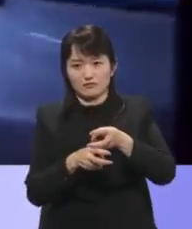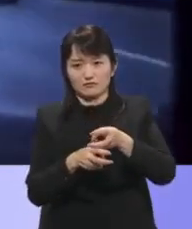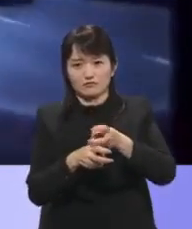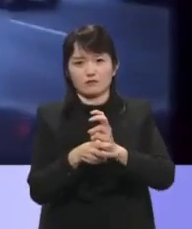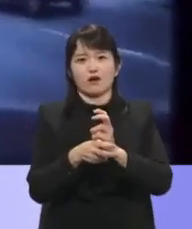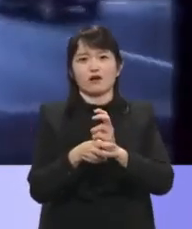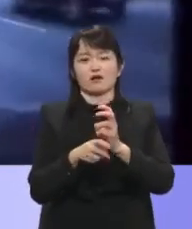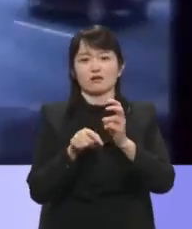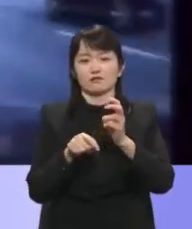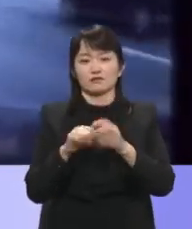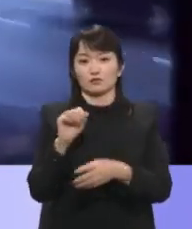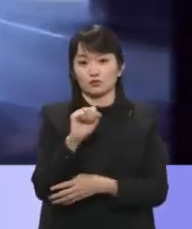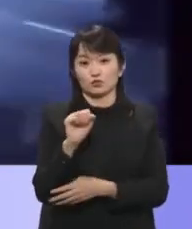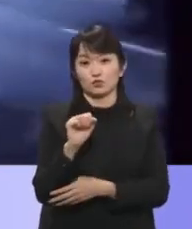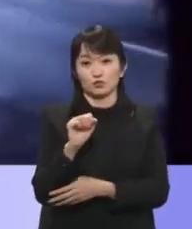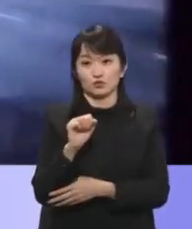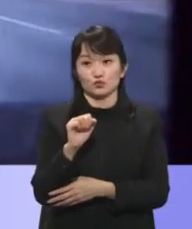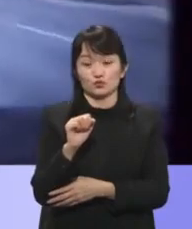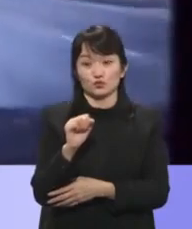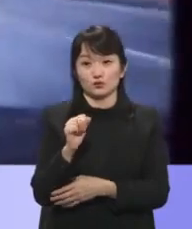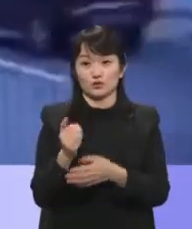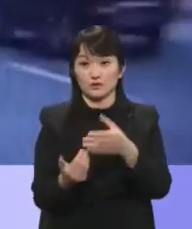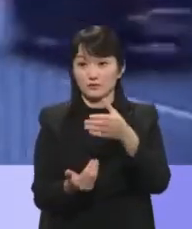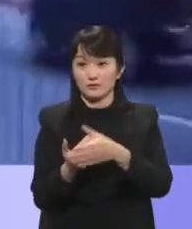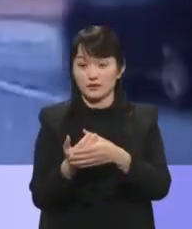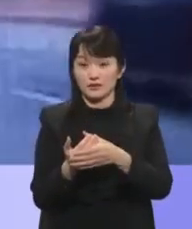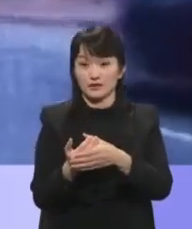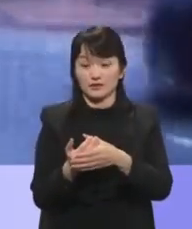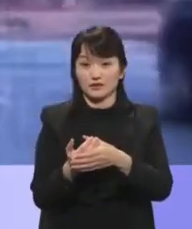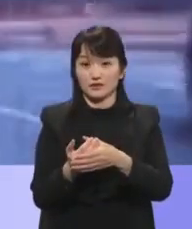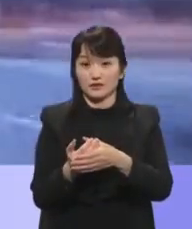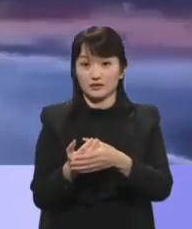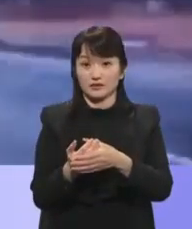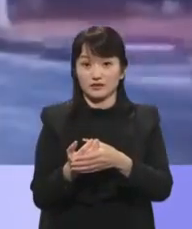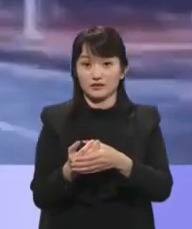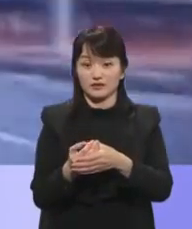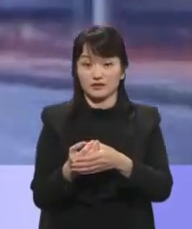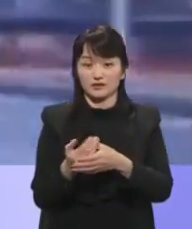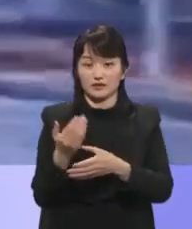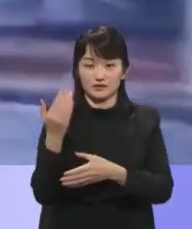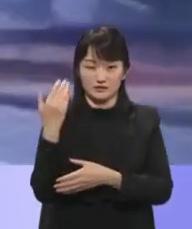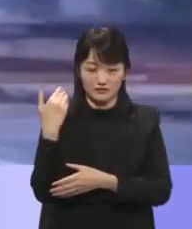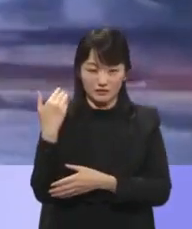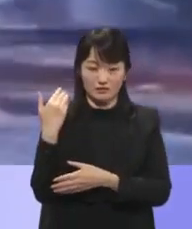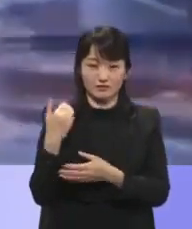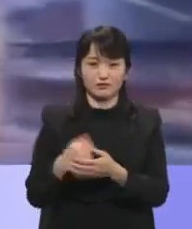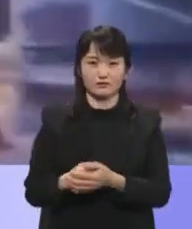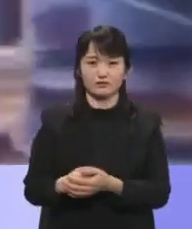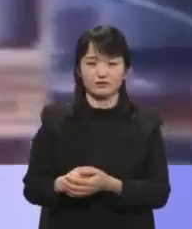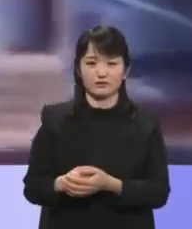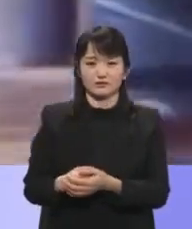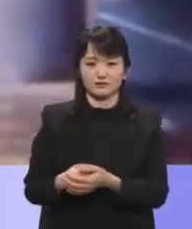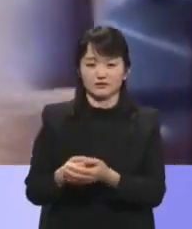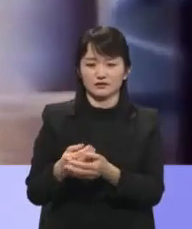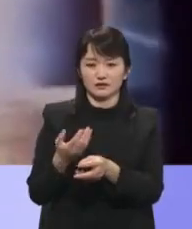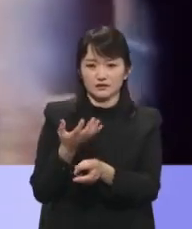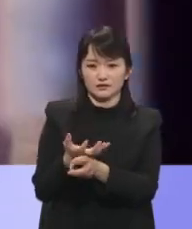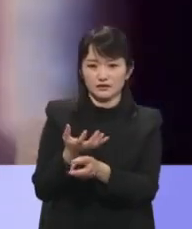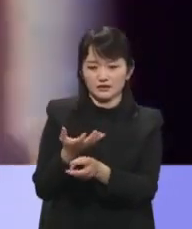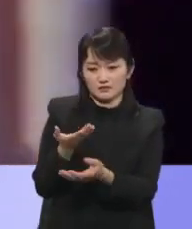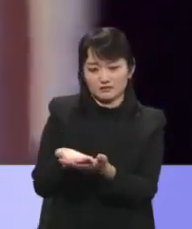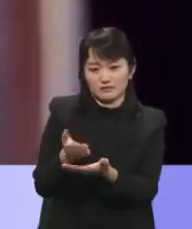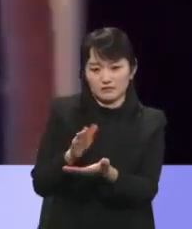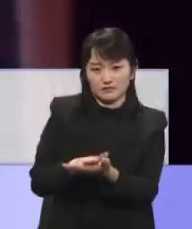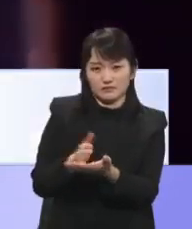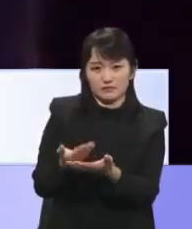일이 벌어졌 운전자가 사고발생 100m 전 지점에서 차량 정비 서비스를 받았답니다 그런데 서비스를 받고 난 뒤에